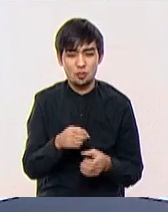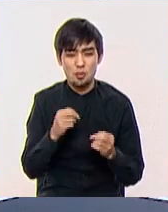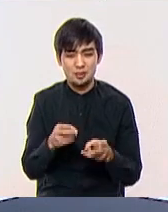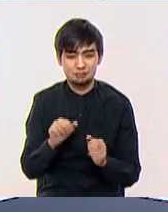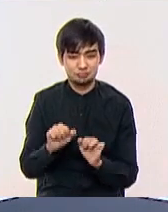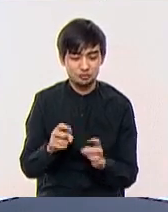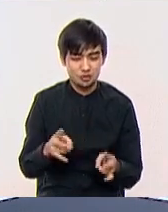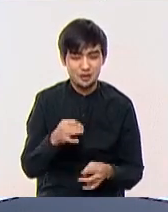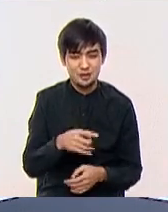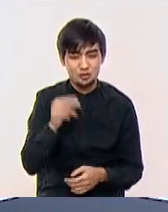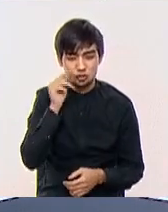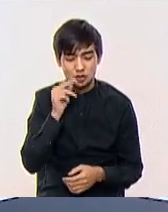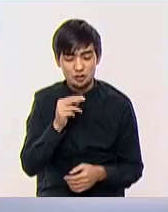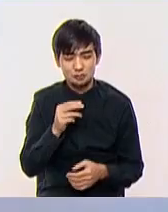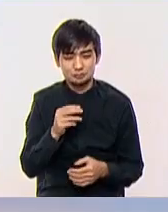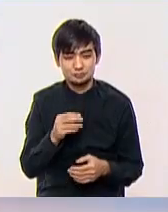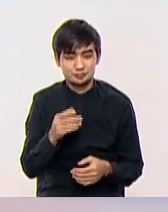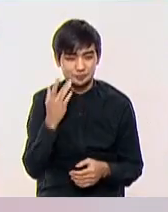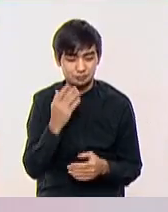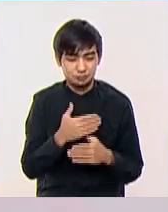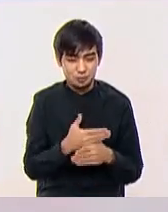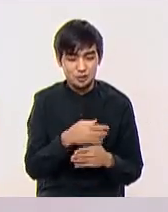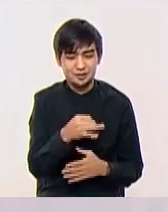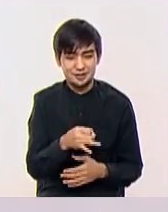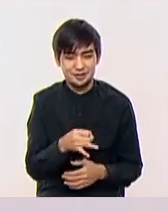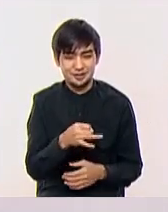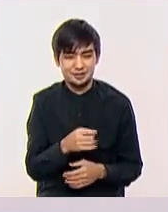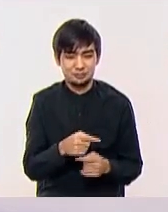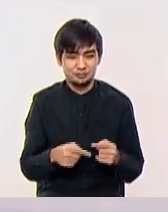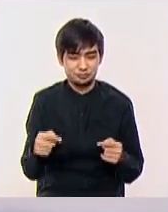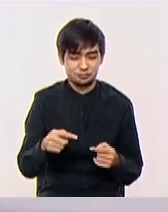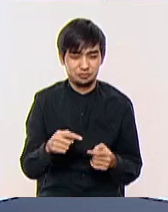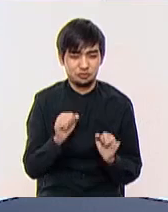ету, оның оқуына жағдай жасау, оның әлеуметтік қорғалуын қамтамасыз ету.